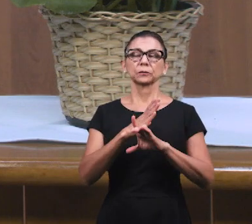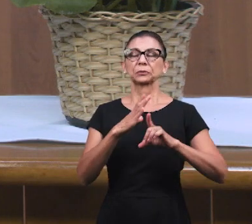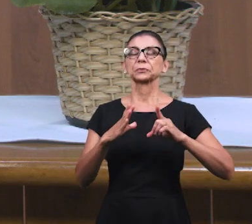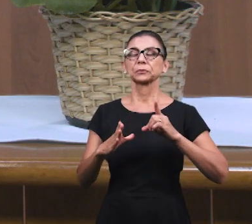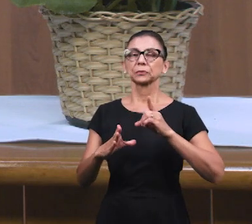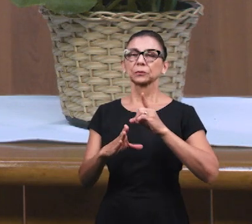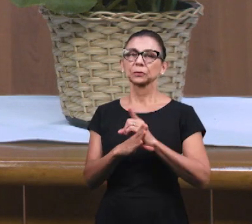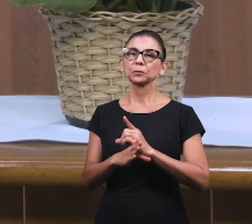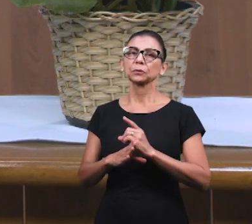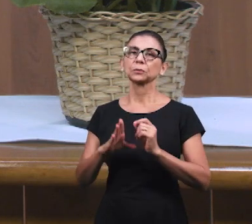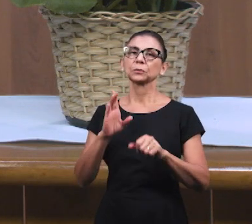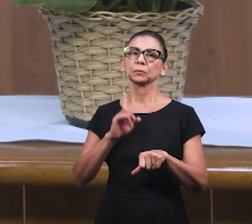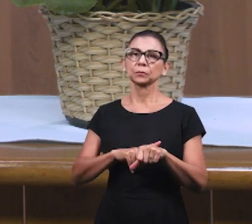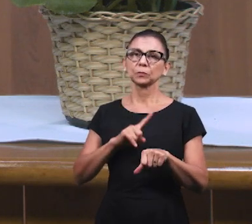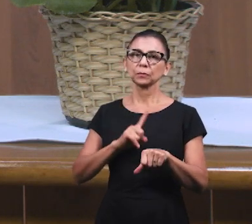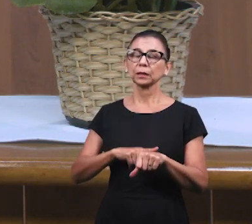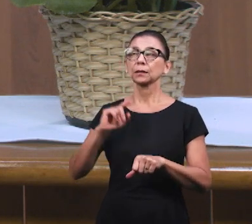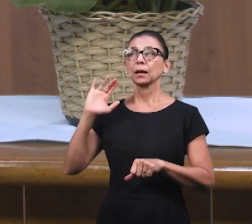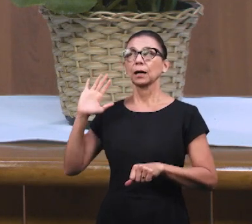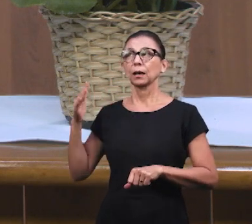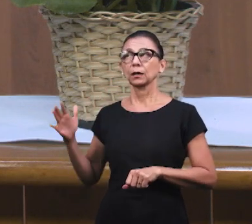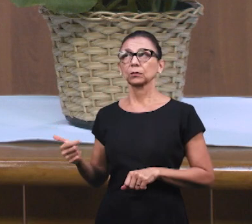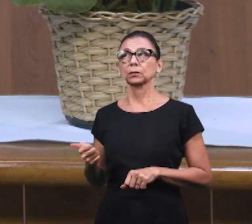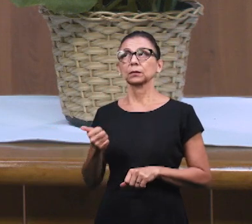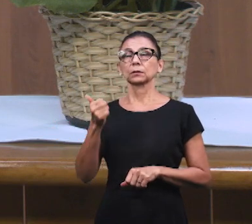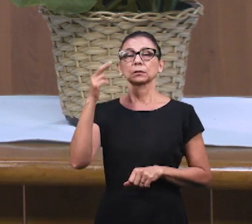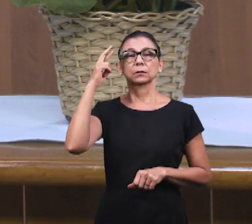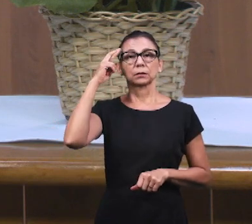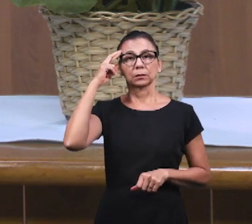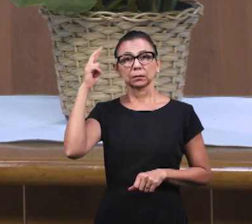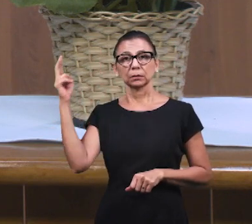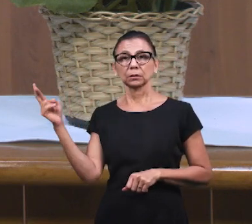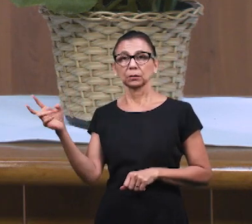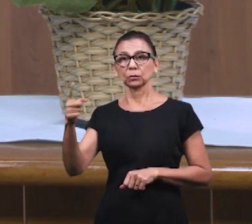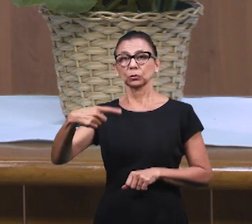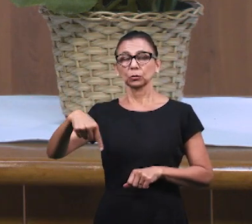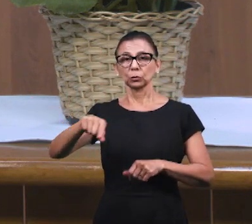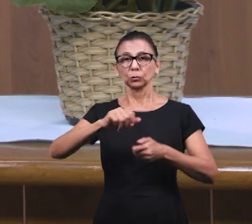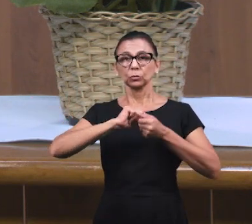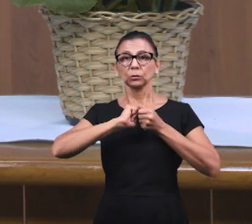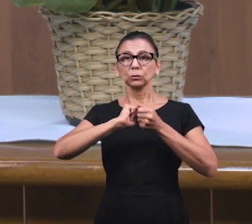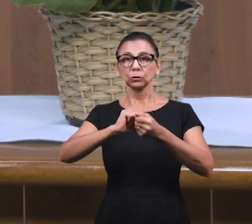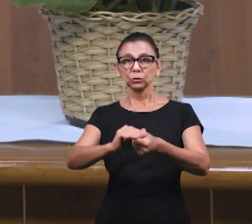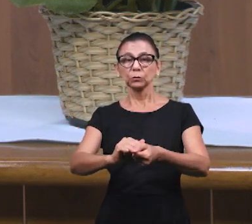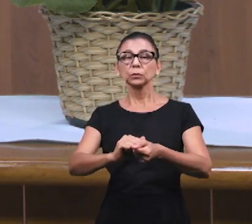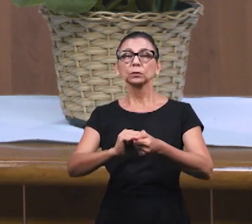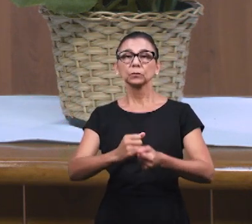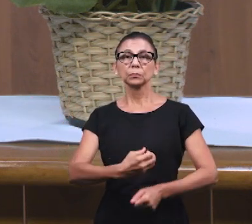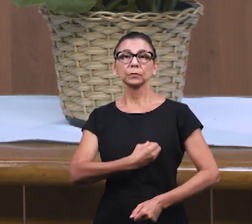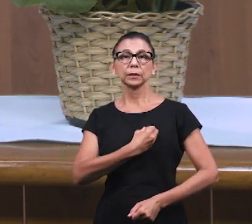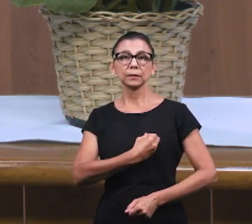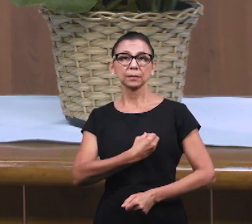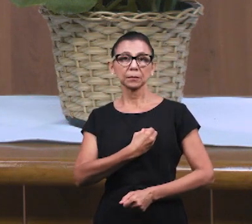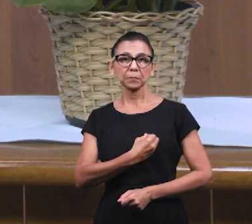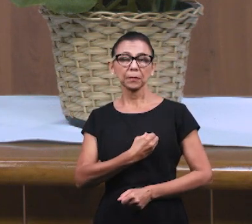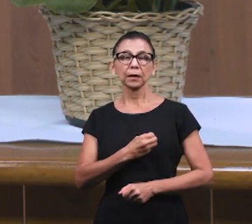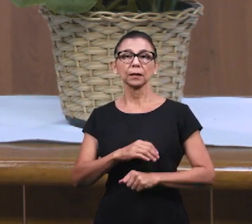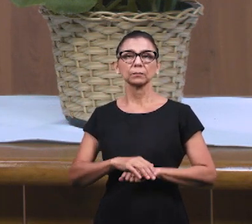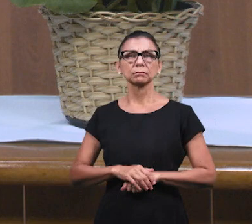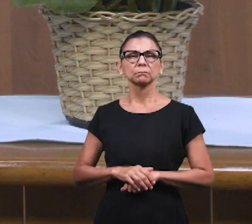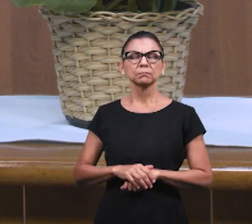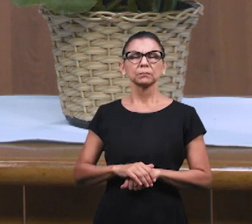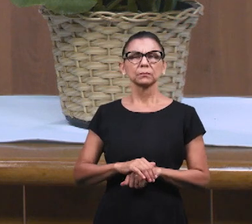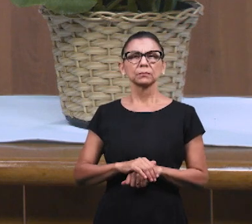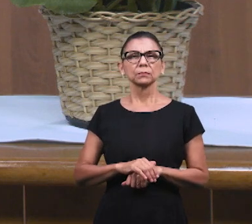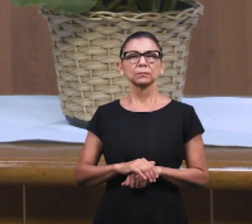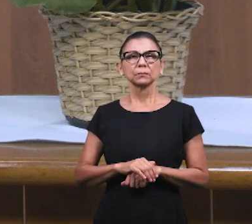le moment d'adoration au Seigneur, et nous allons participer ensemble de cette école publique dominicale d'ici peu.